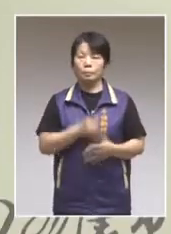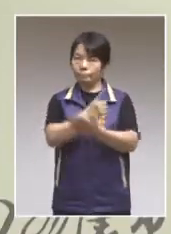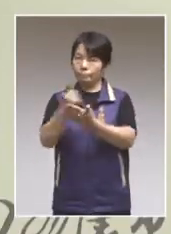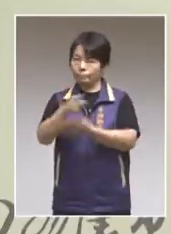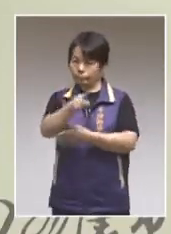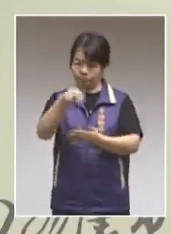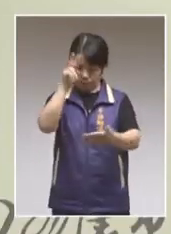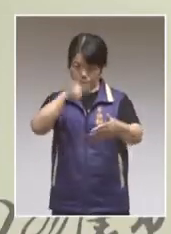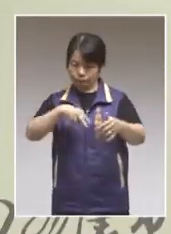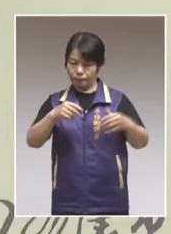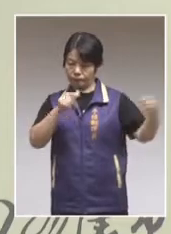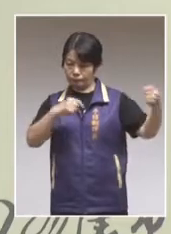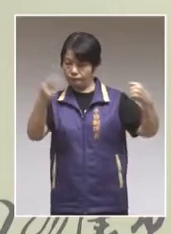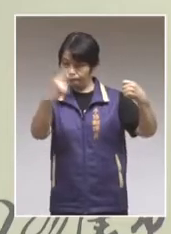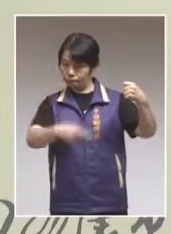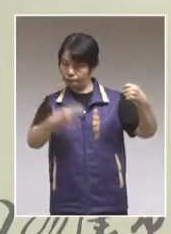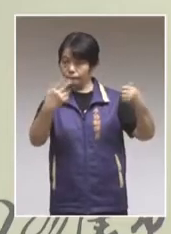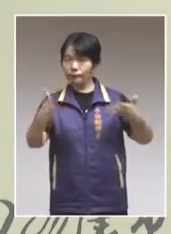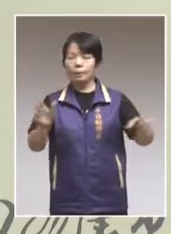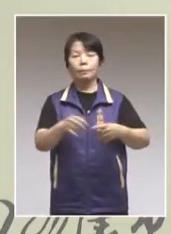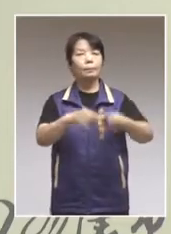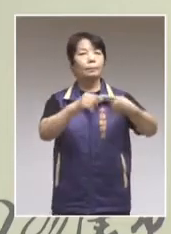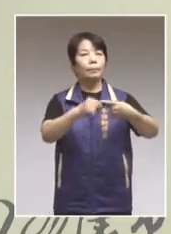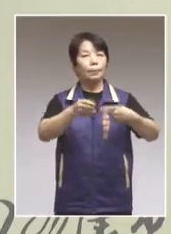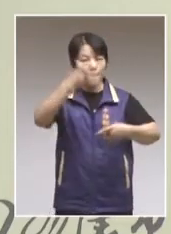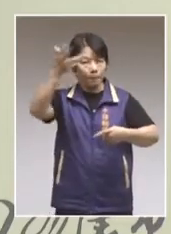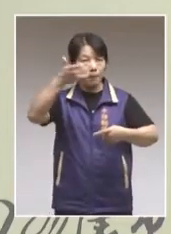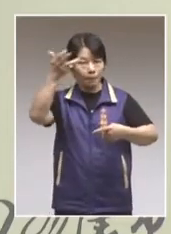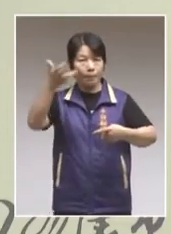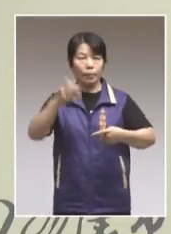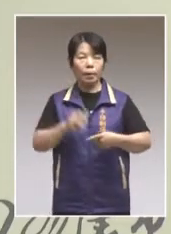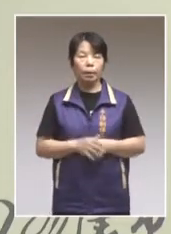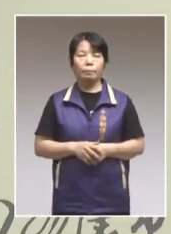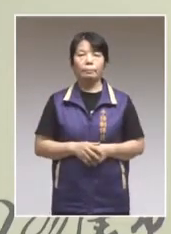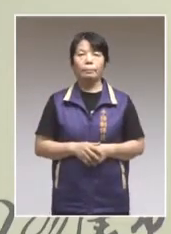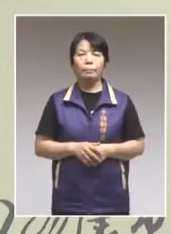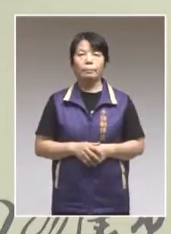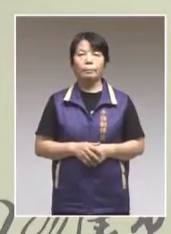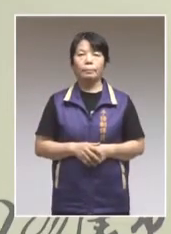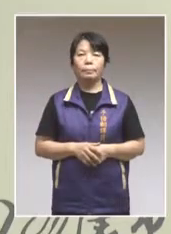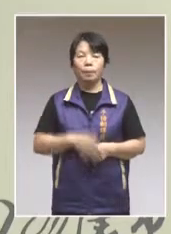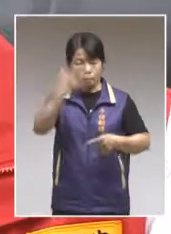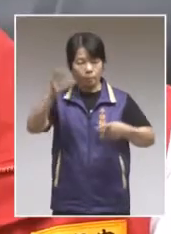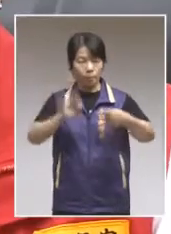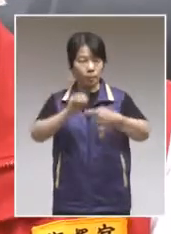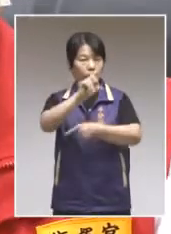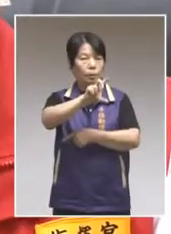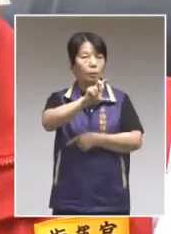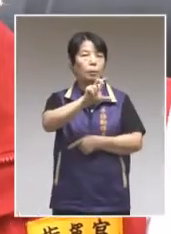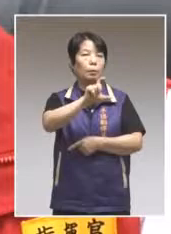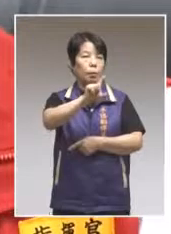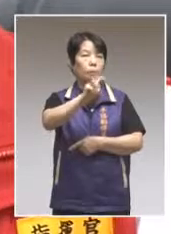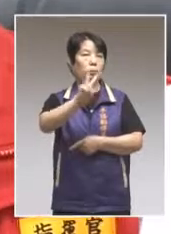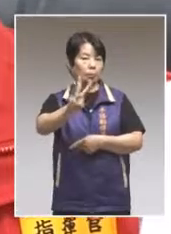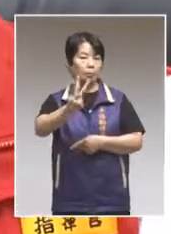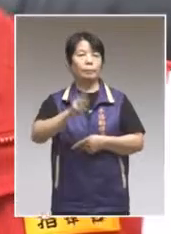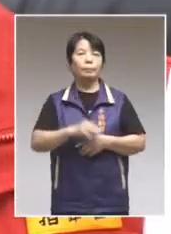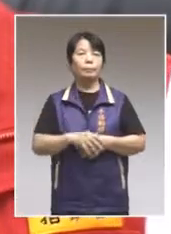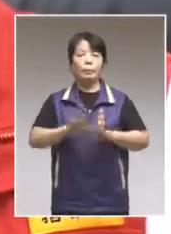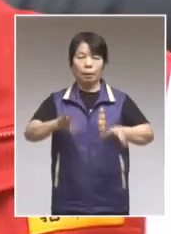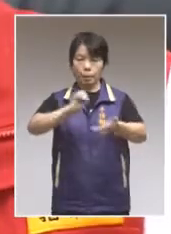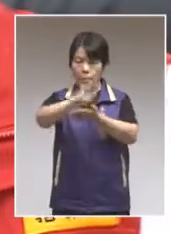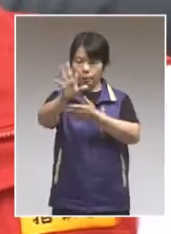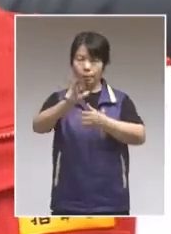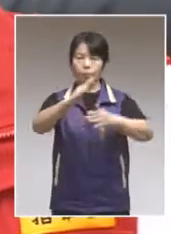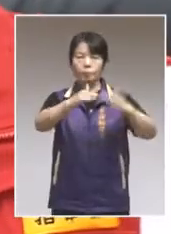看得出来大概有几个。第一个就是发烧占了这个 63%， 所以提醒所